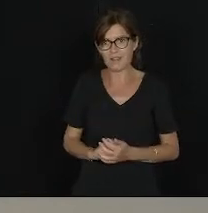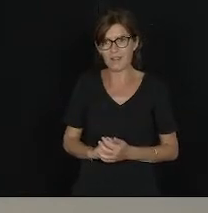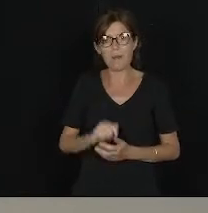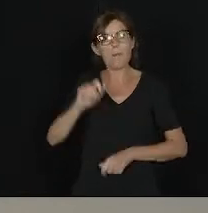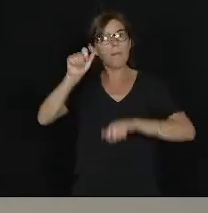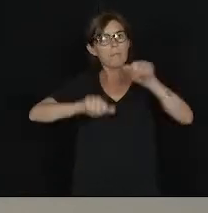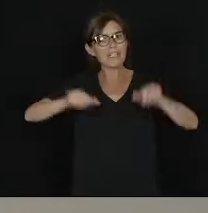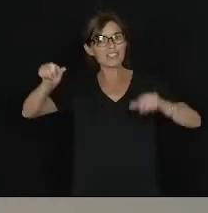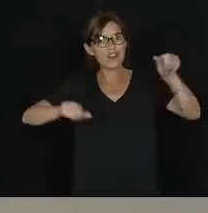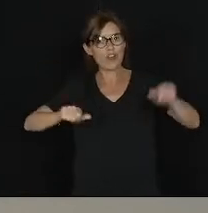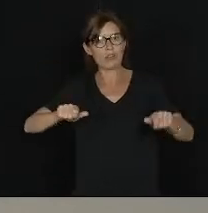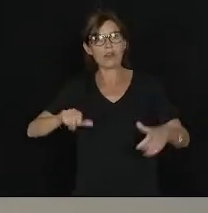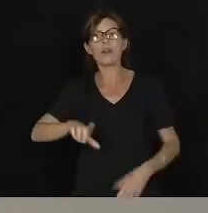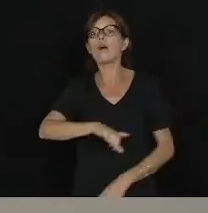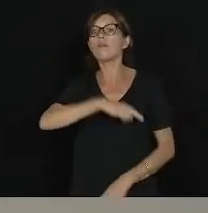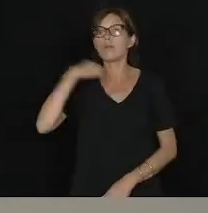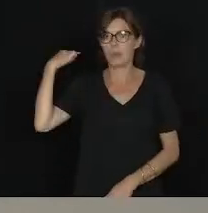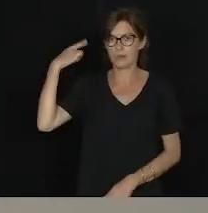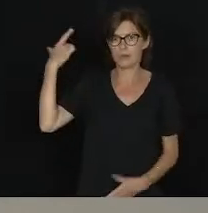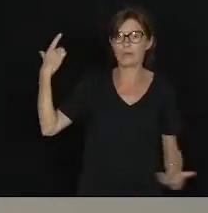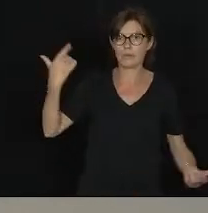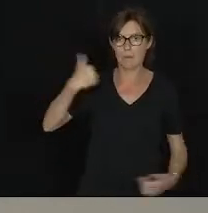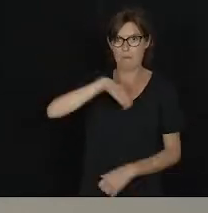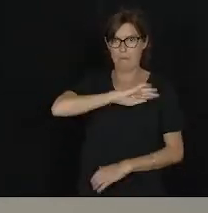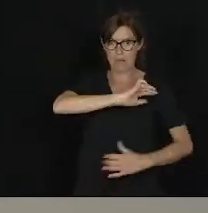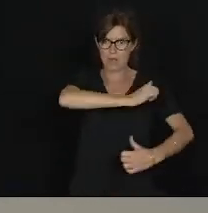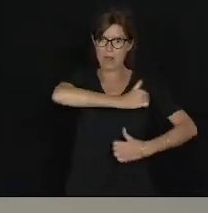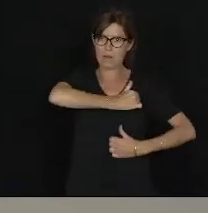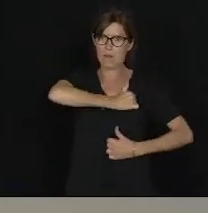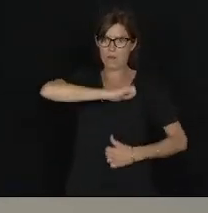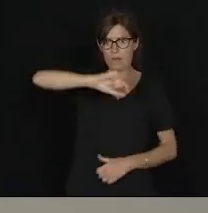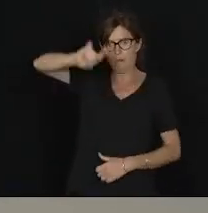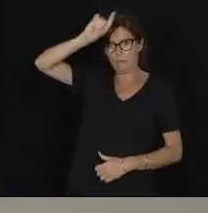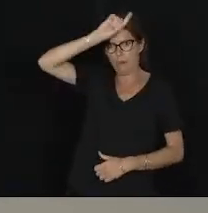les personnes qui vont être exécutées par les Einsatzgruppen sont essentiellement